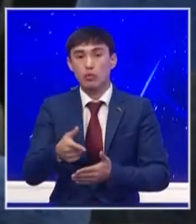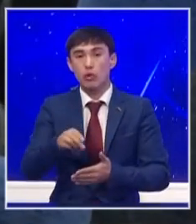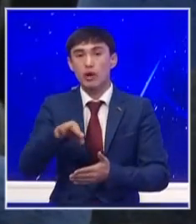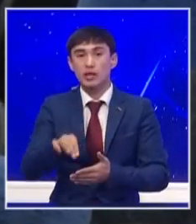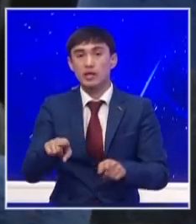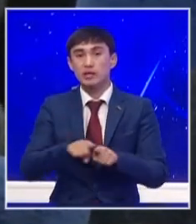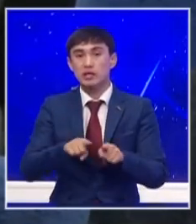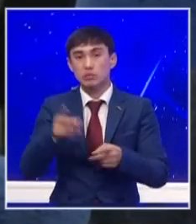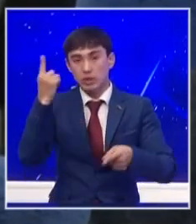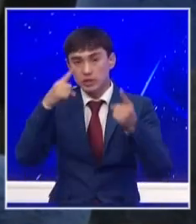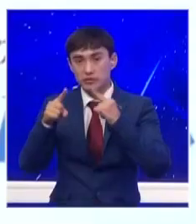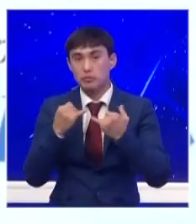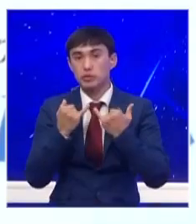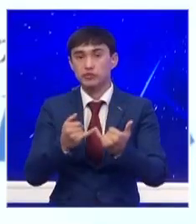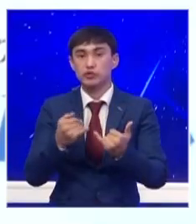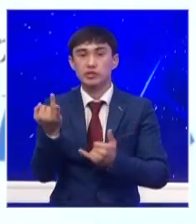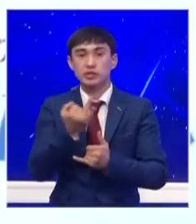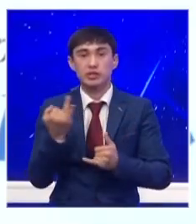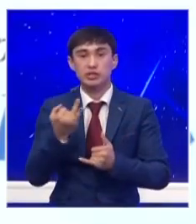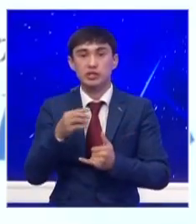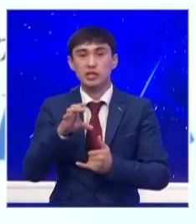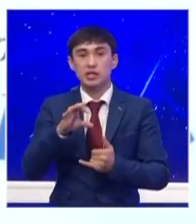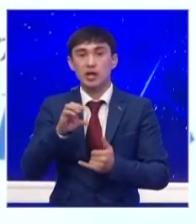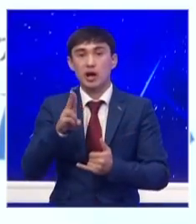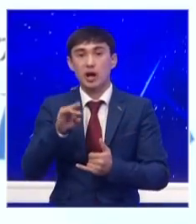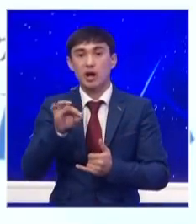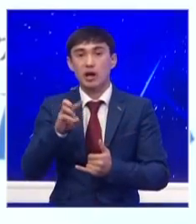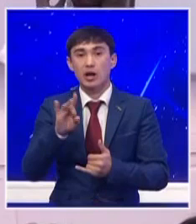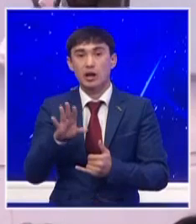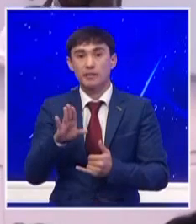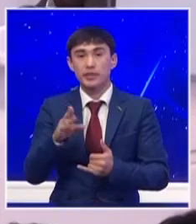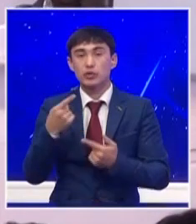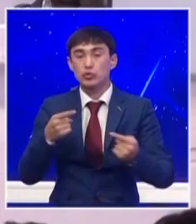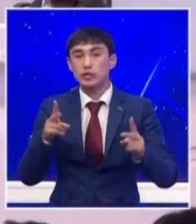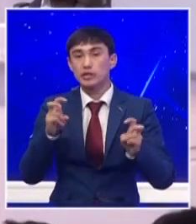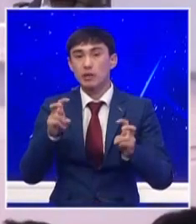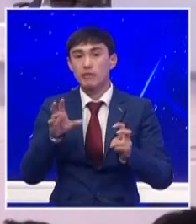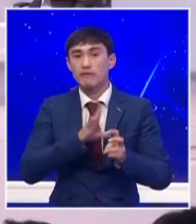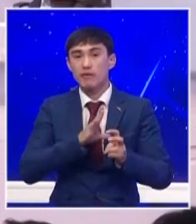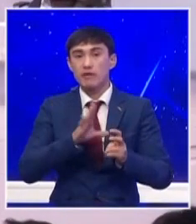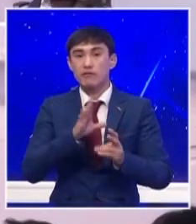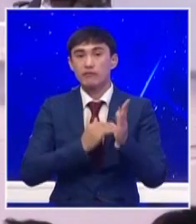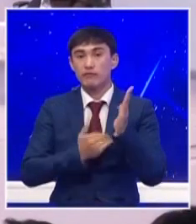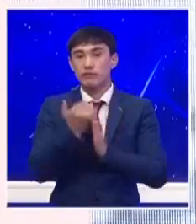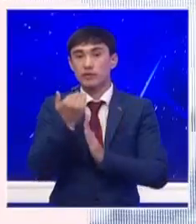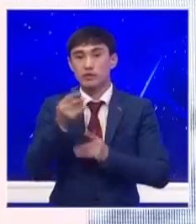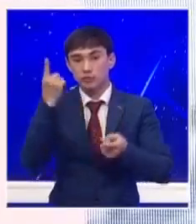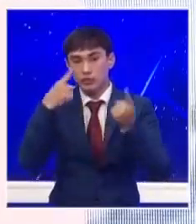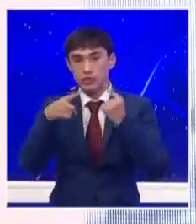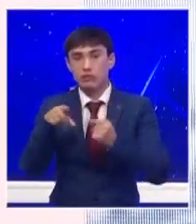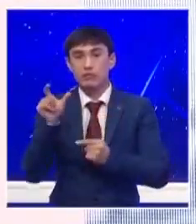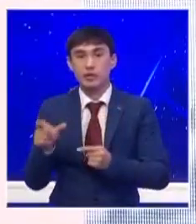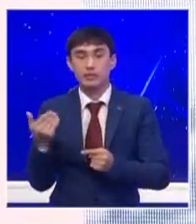а также произведения посвящённые исторической саге каркара и другим темам возвысил на вершину